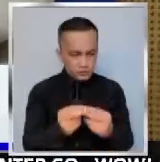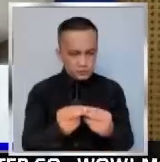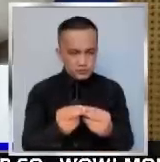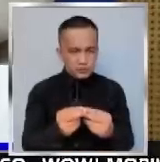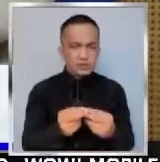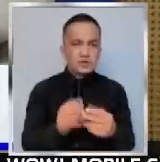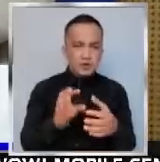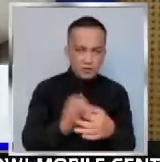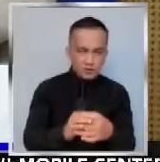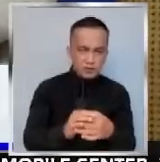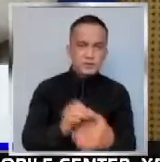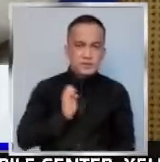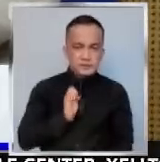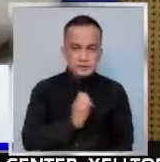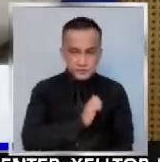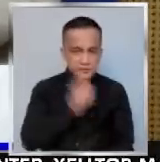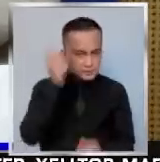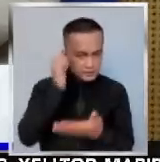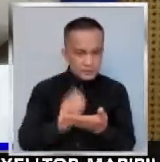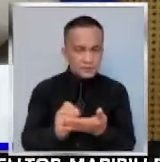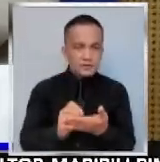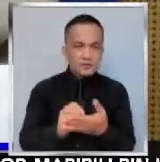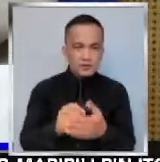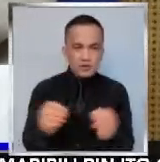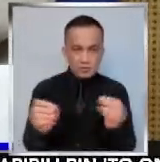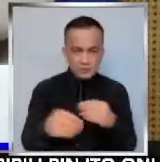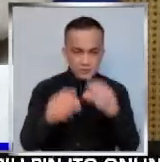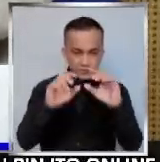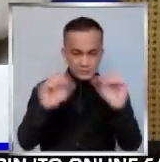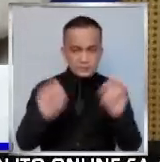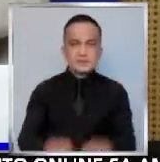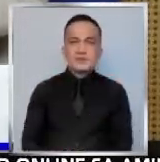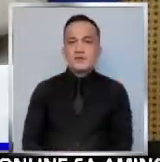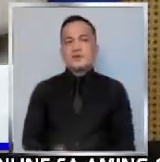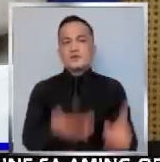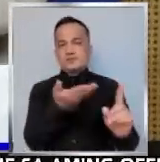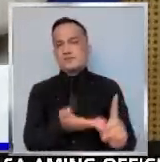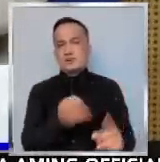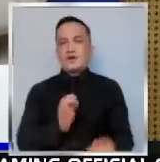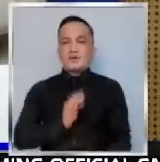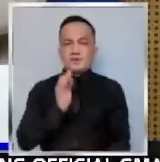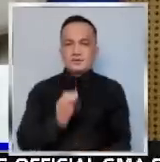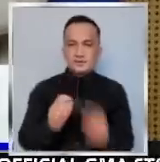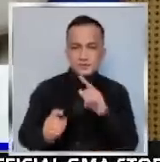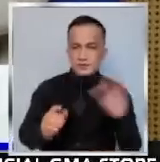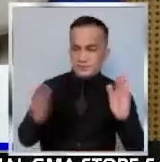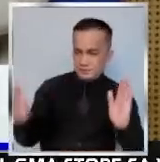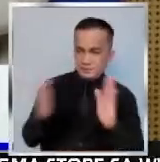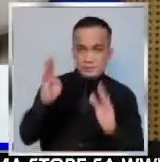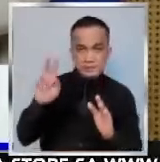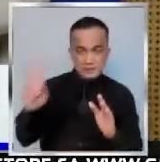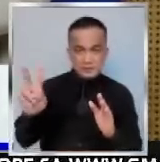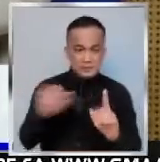to the position of Executive Secretary Office of the President. Formal na nanumpa kaninang umaga sa harap ni Pangulong Ferdinand Marcos Jr. sa